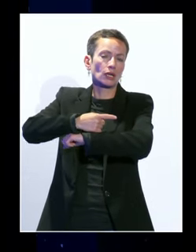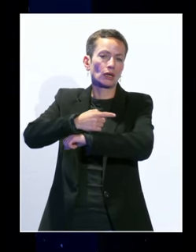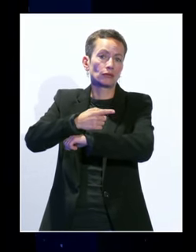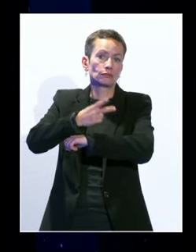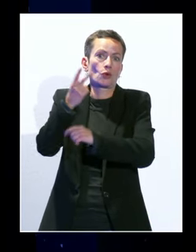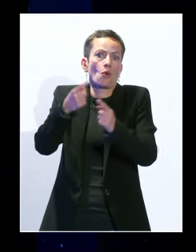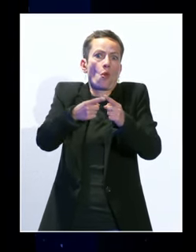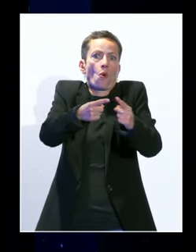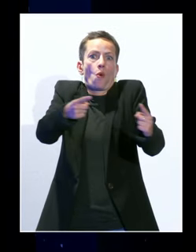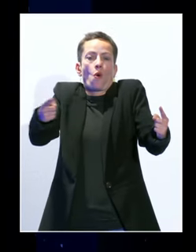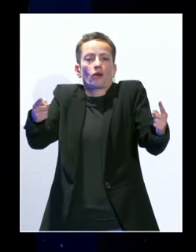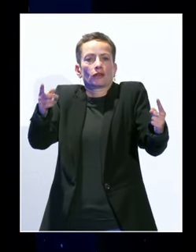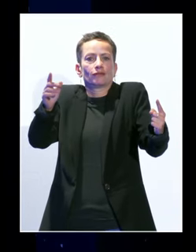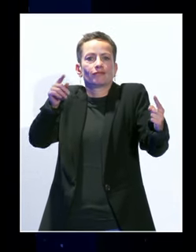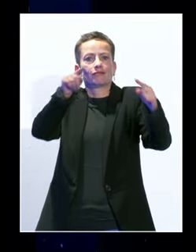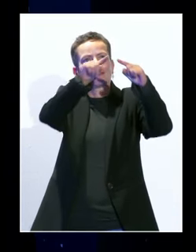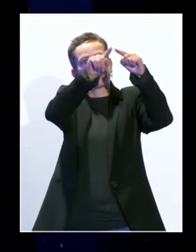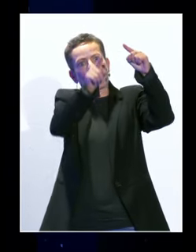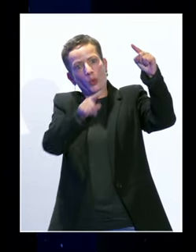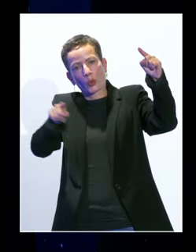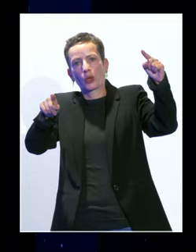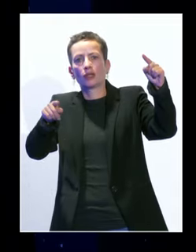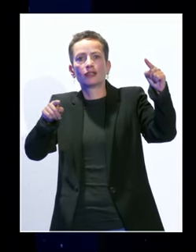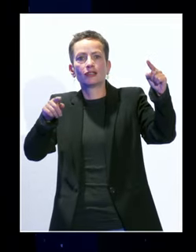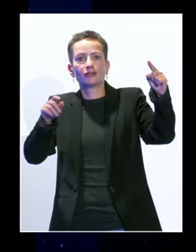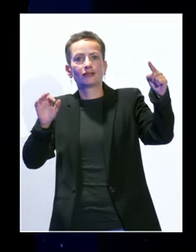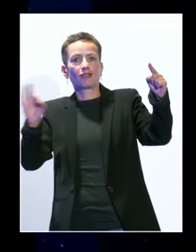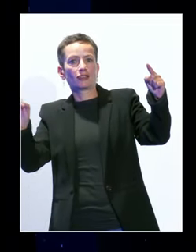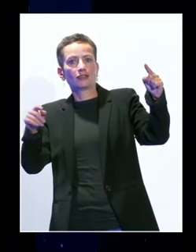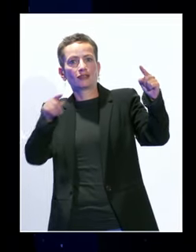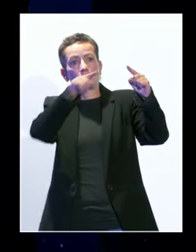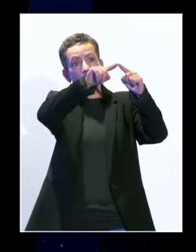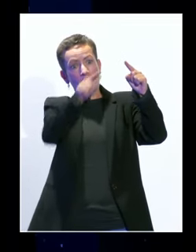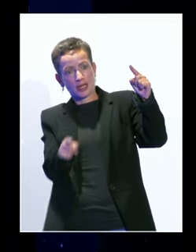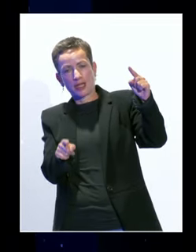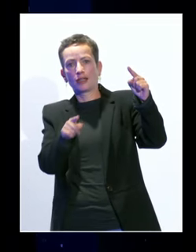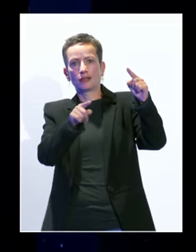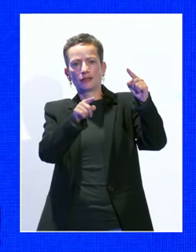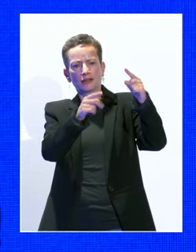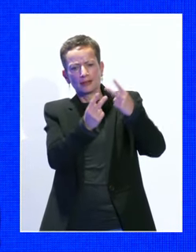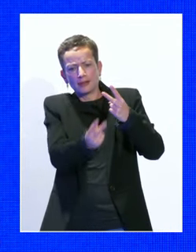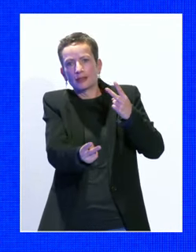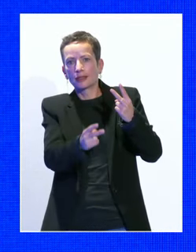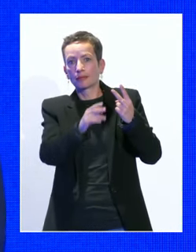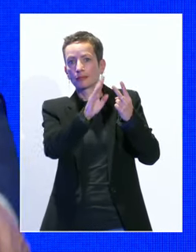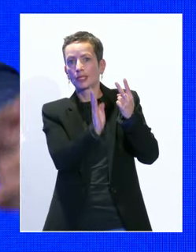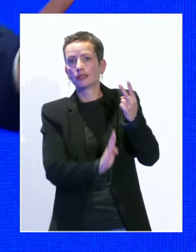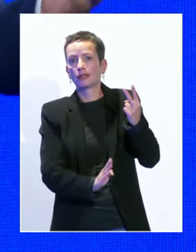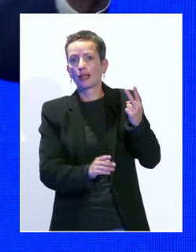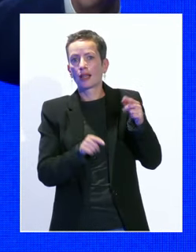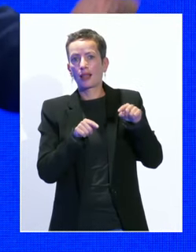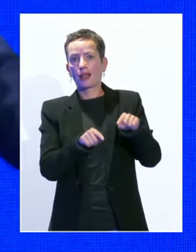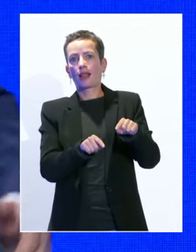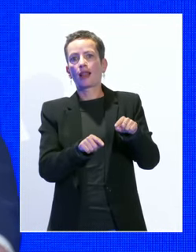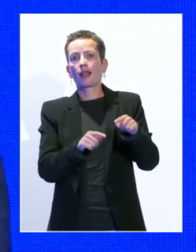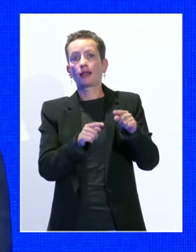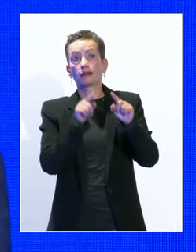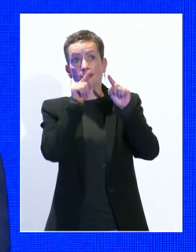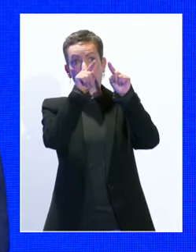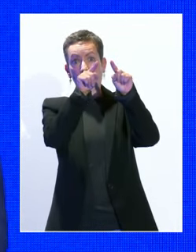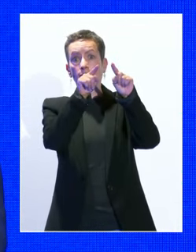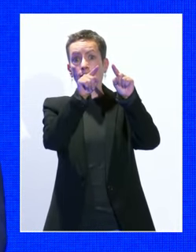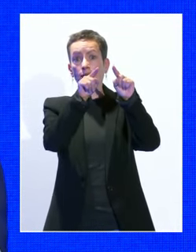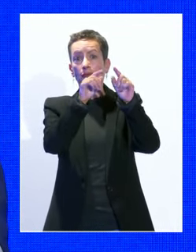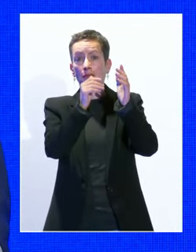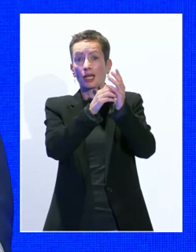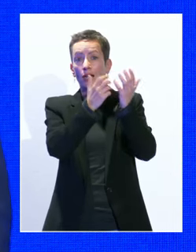France, la plus importante que la France connaisse, c'est avec le Brésil. C'est lui, notre pays, qui a